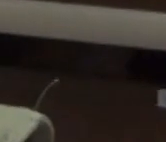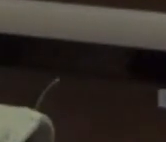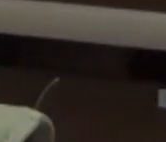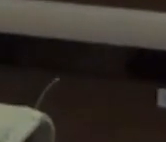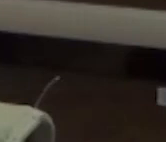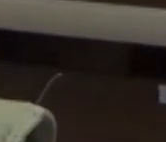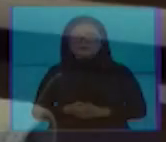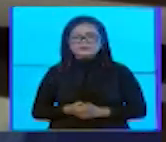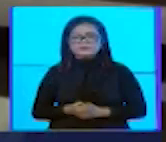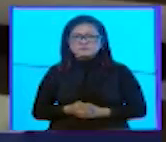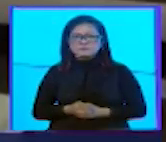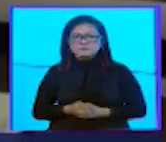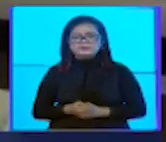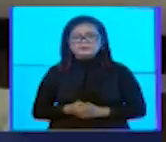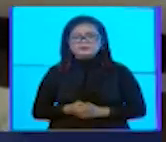kemudian ada proses